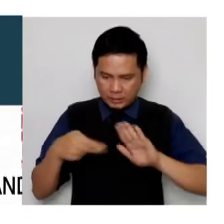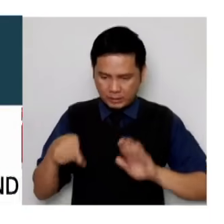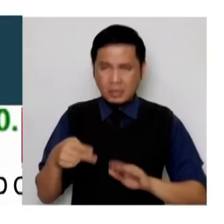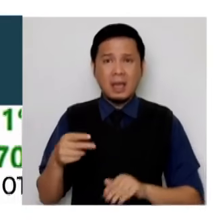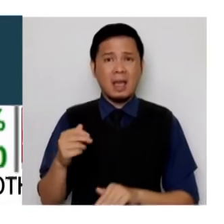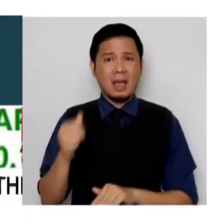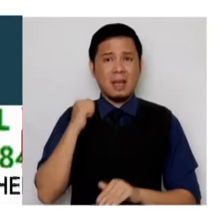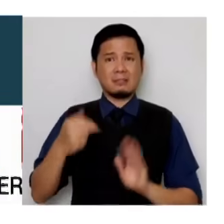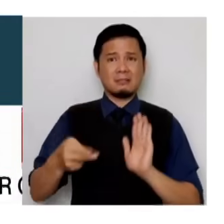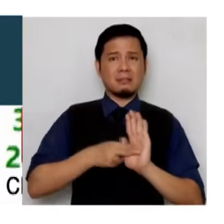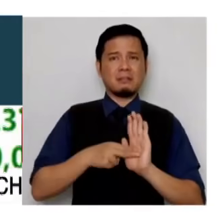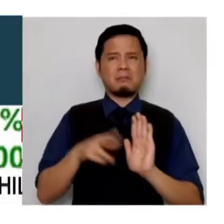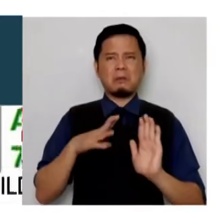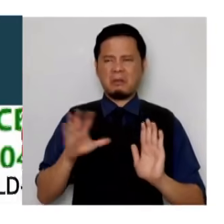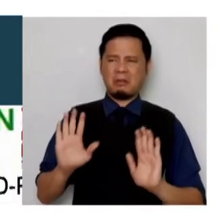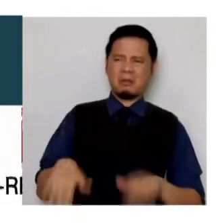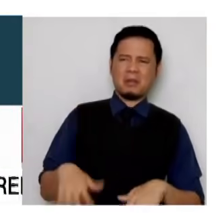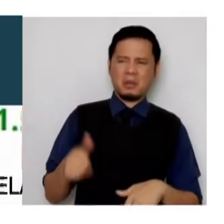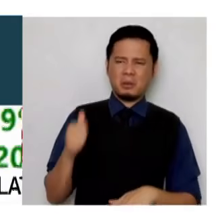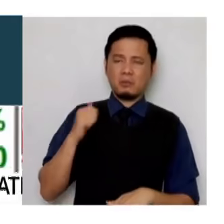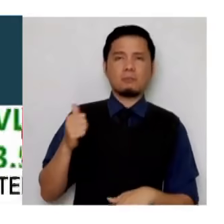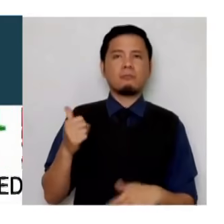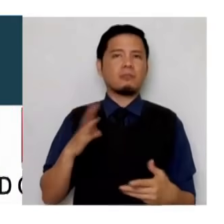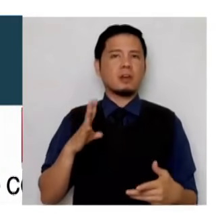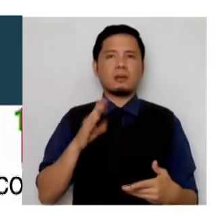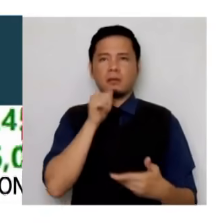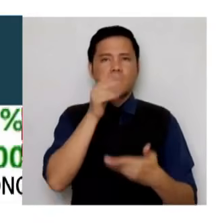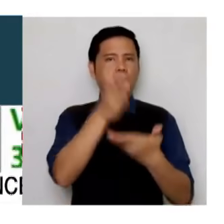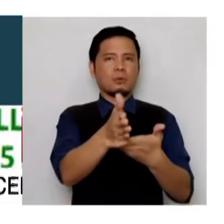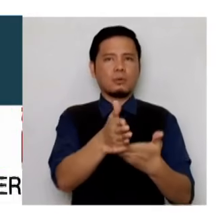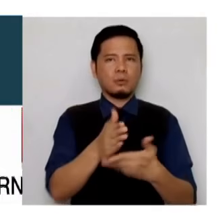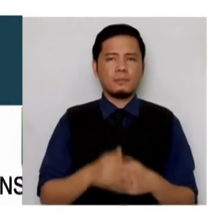na lang sila pupunta. Oh. Okay.